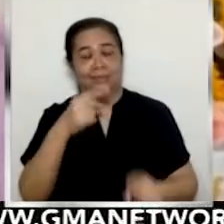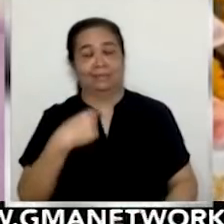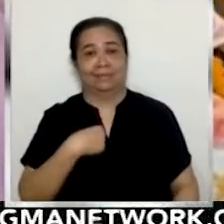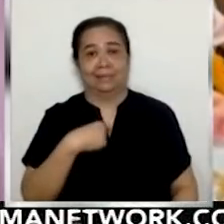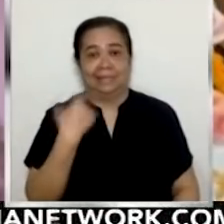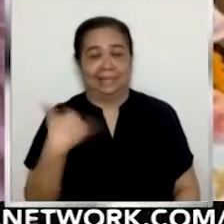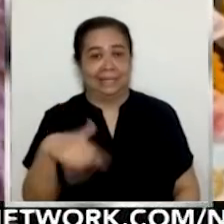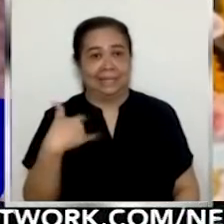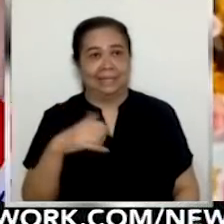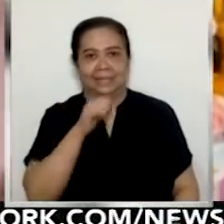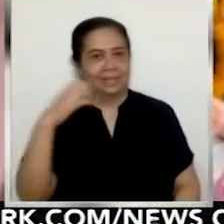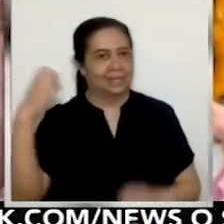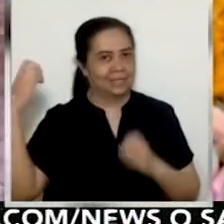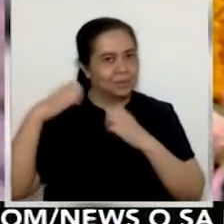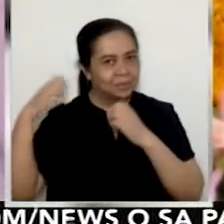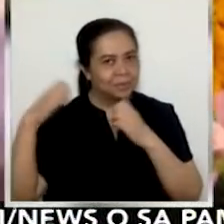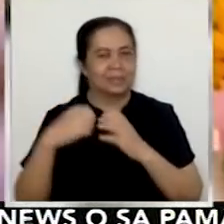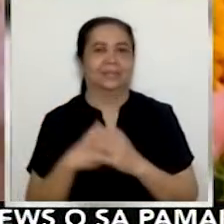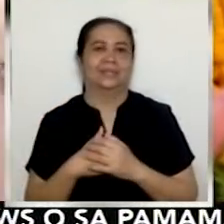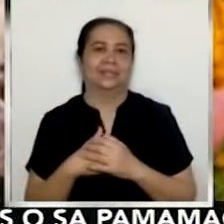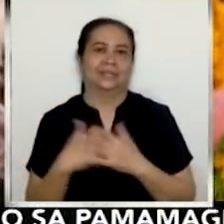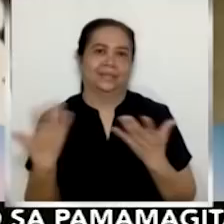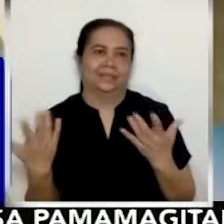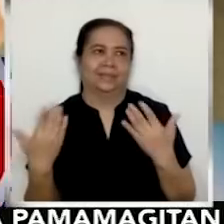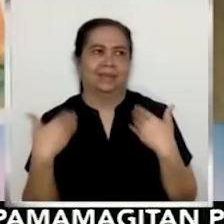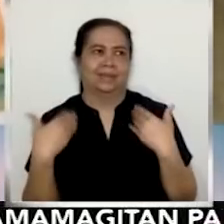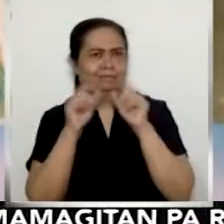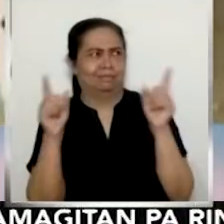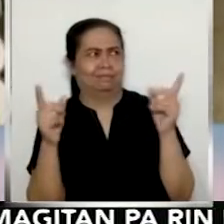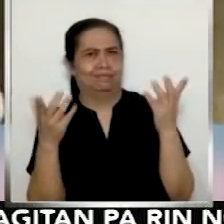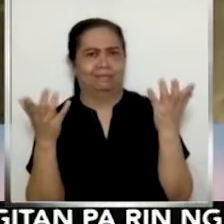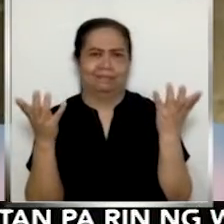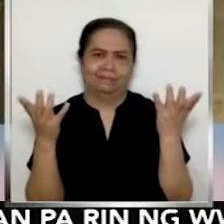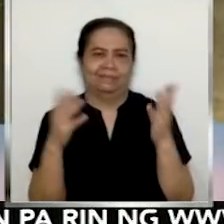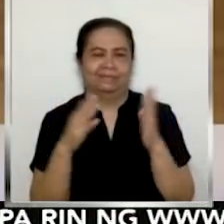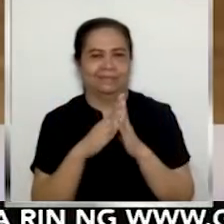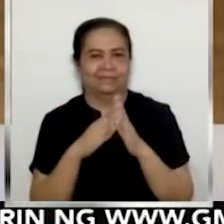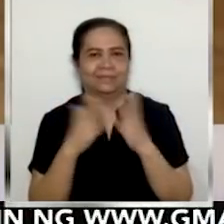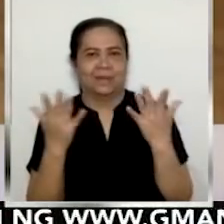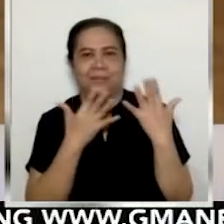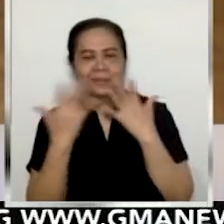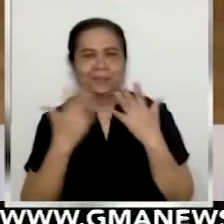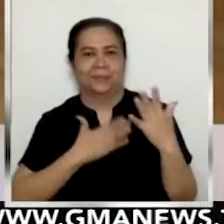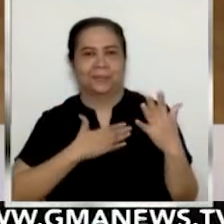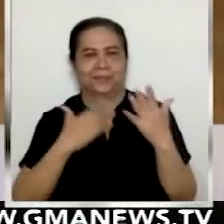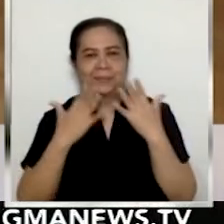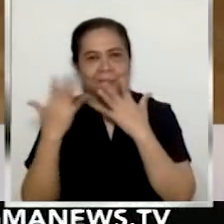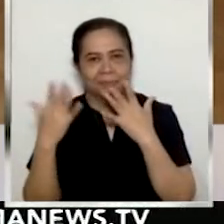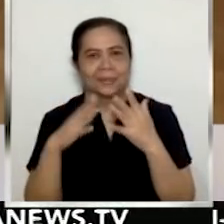ko in-expect na may pa-surprise ngayong birthday ko. And